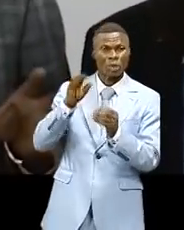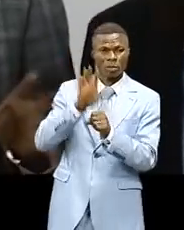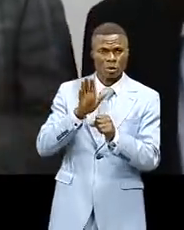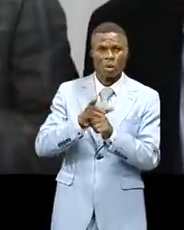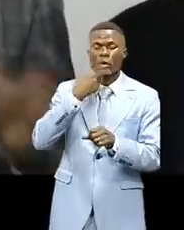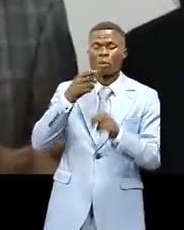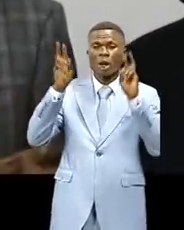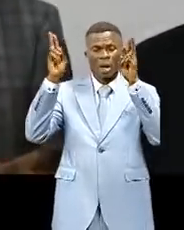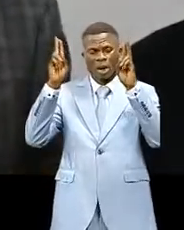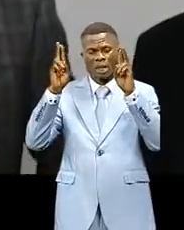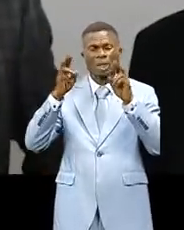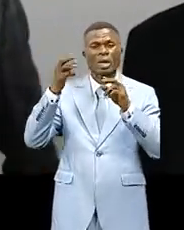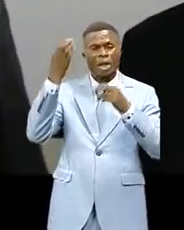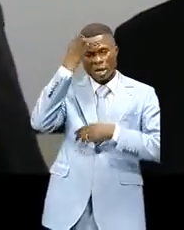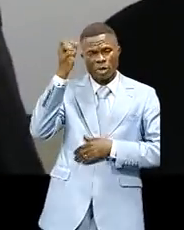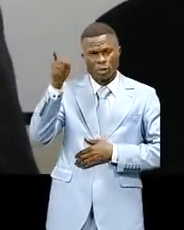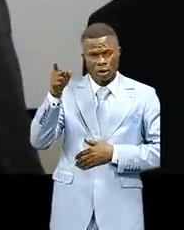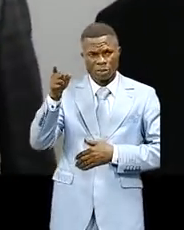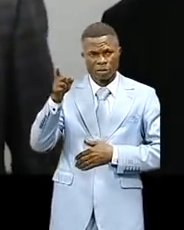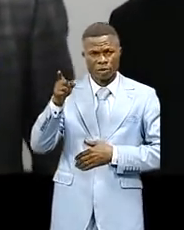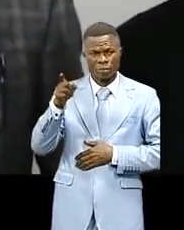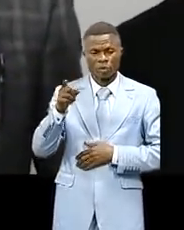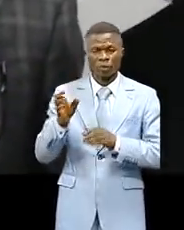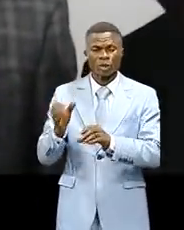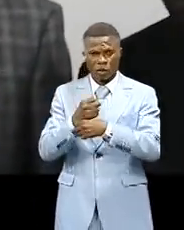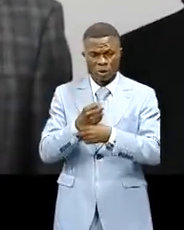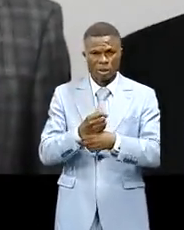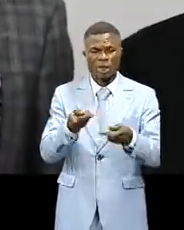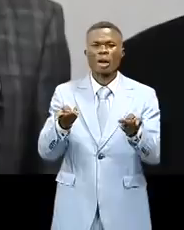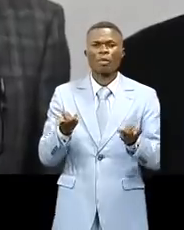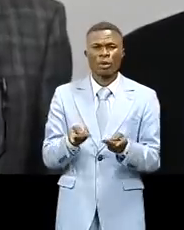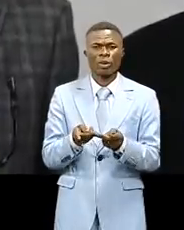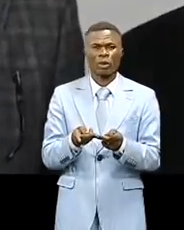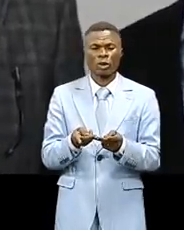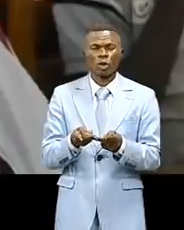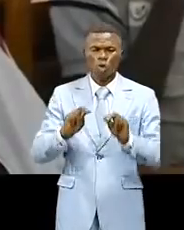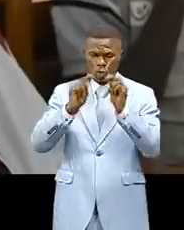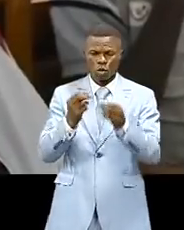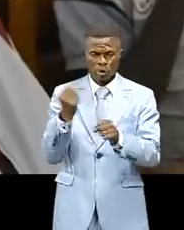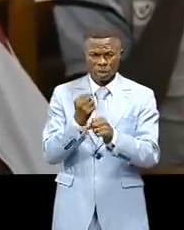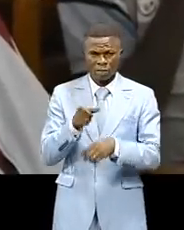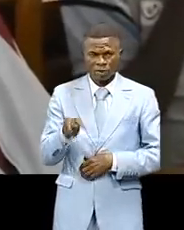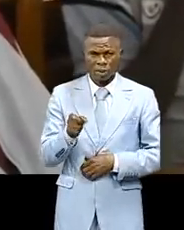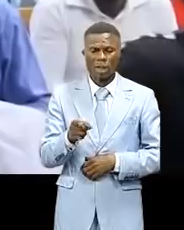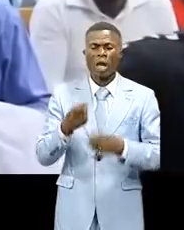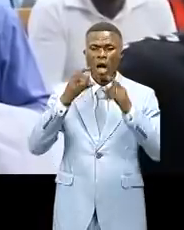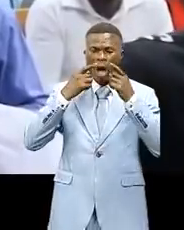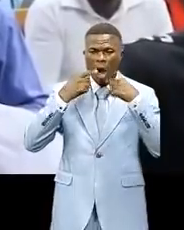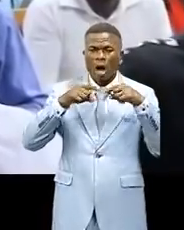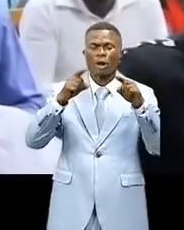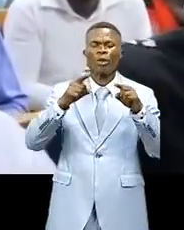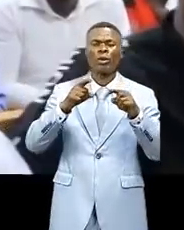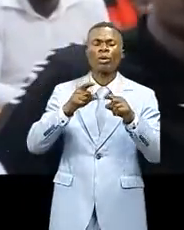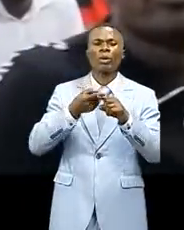étrangères alors on a mis en place une commission 4 avril c'est un nom s'était réglé par